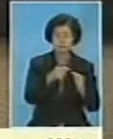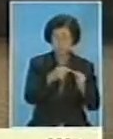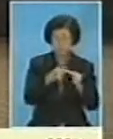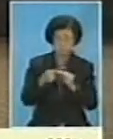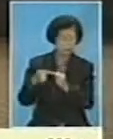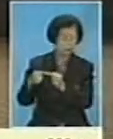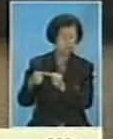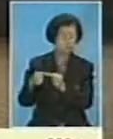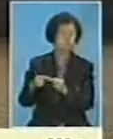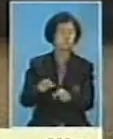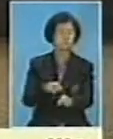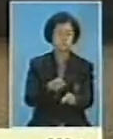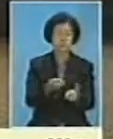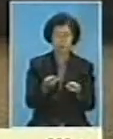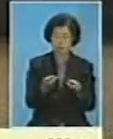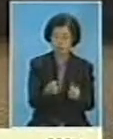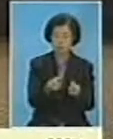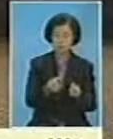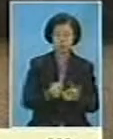โดยไม่ชักช้า